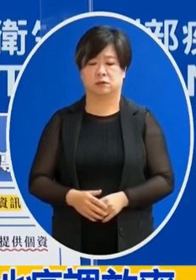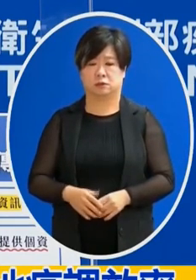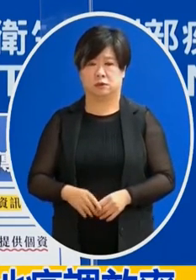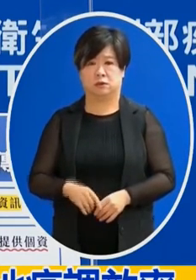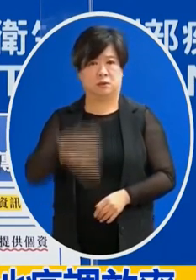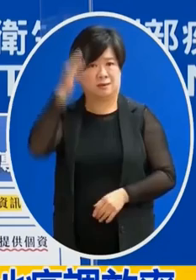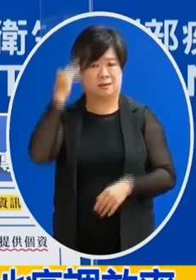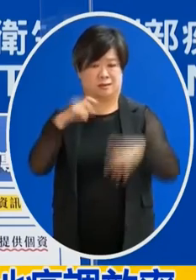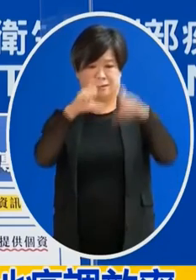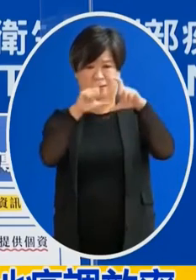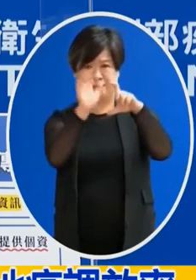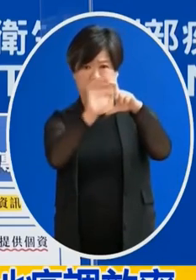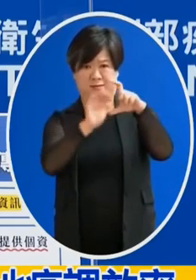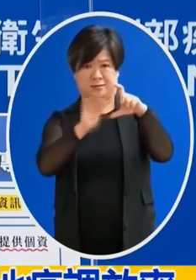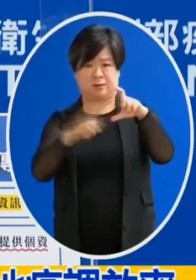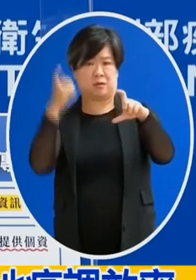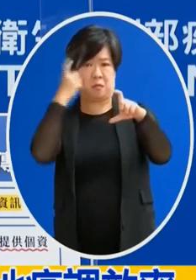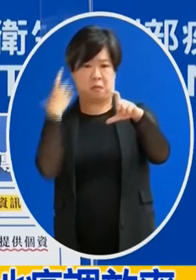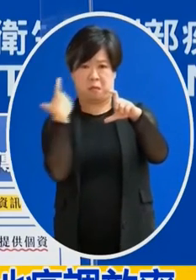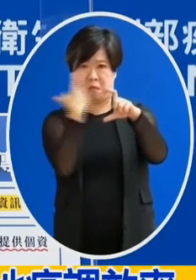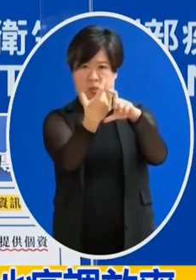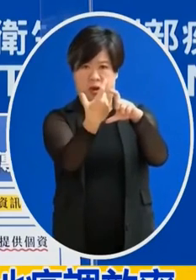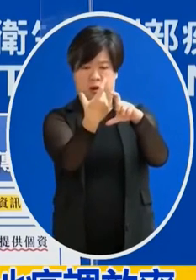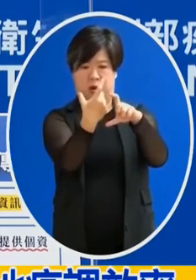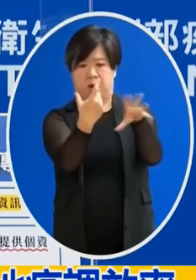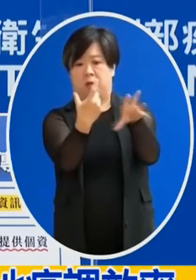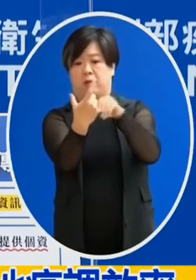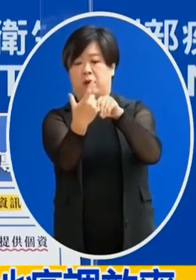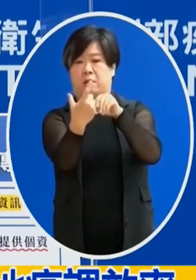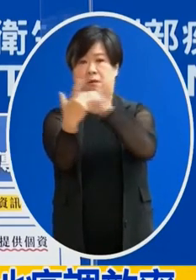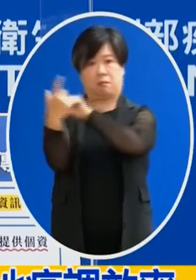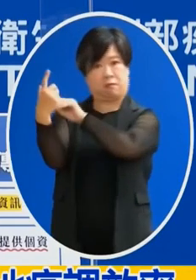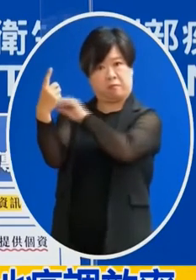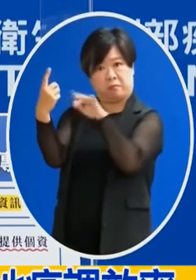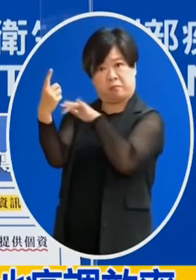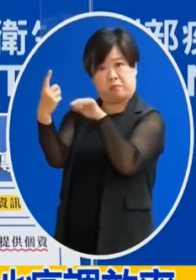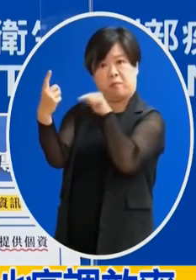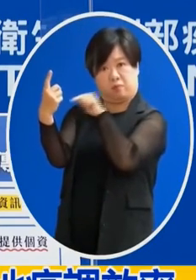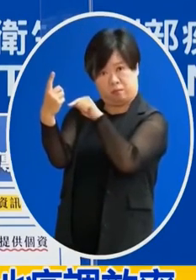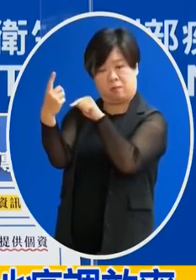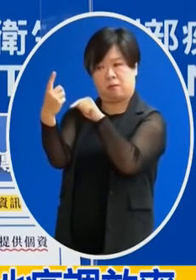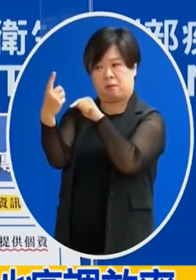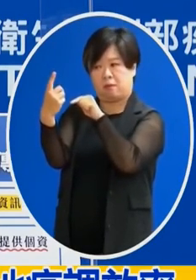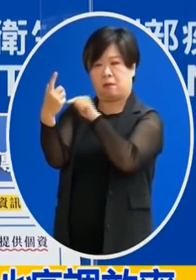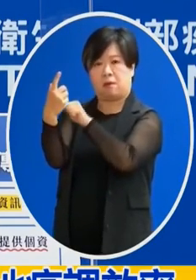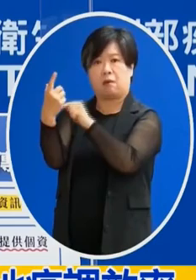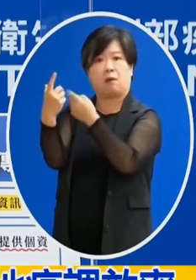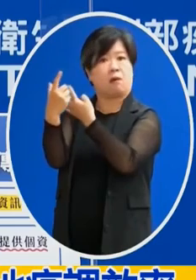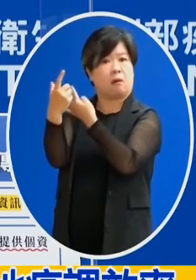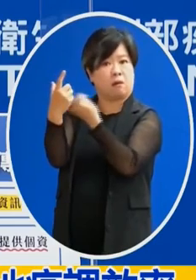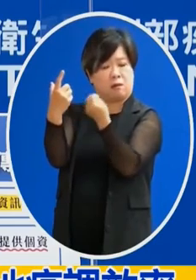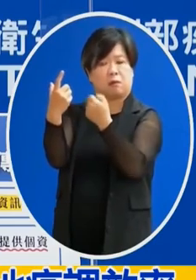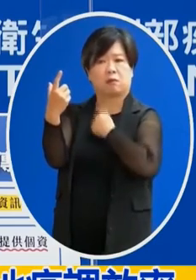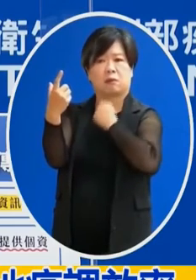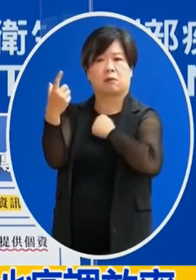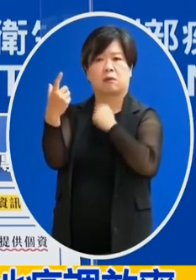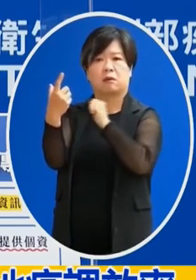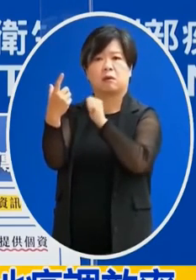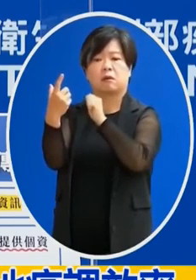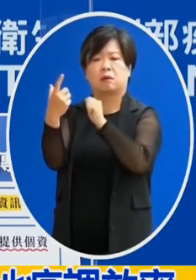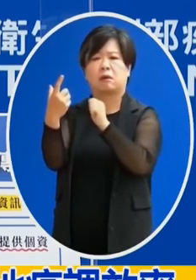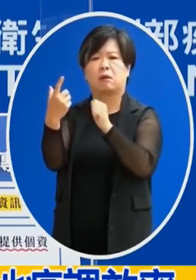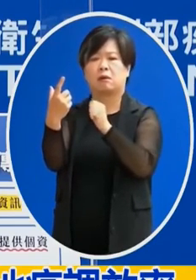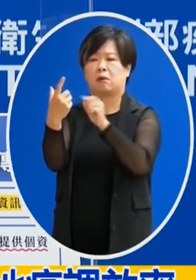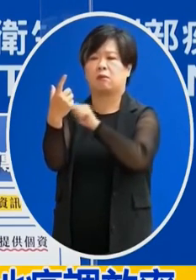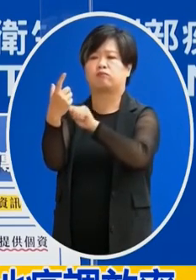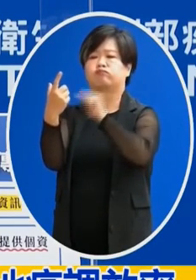后，他是转换成一段文字。那透过你的号码将这个简讯的文字